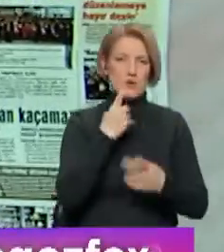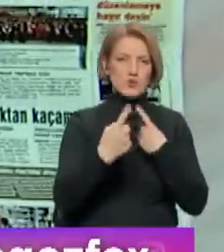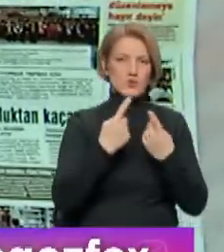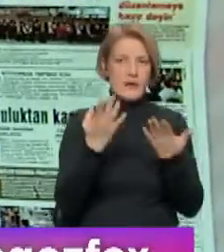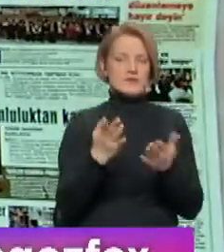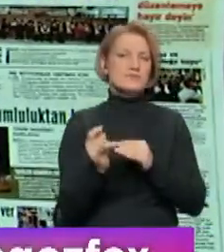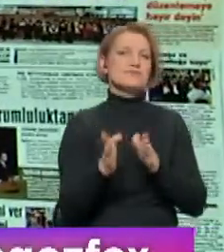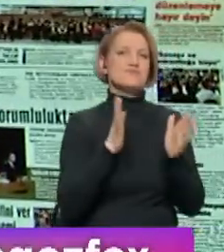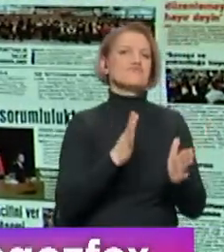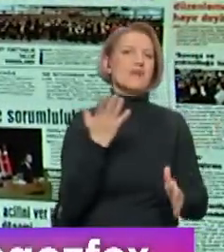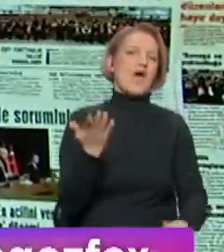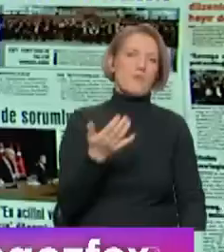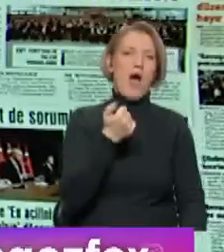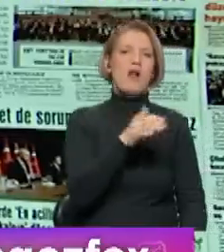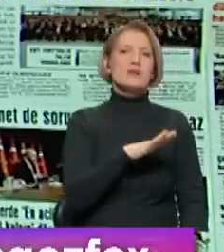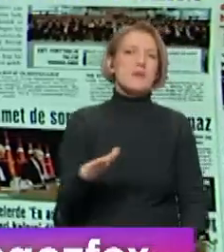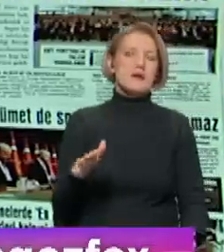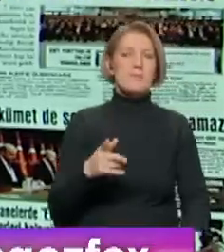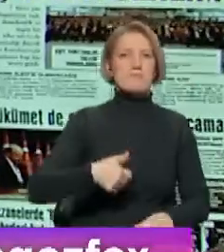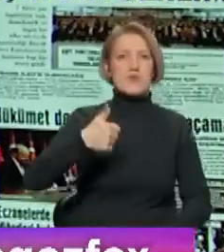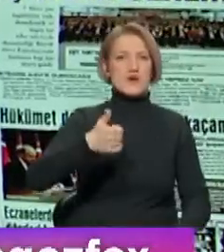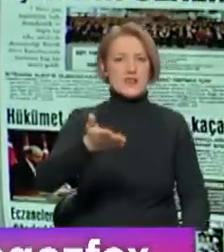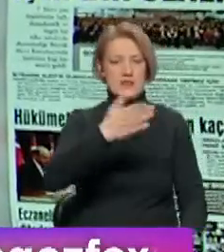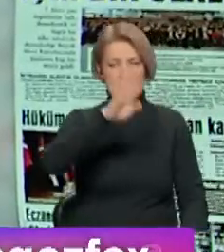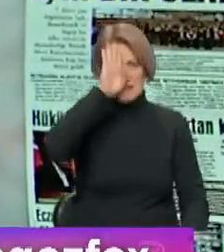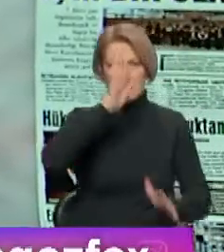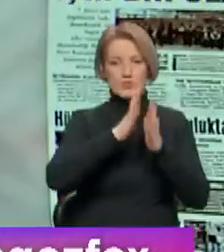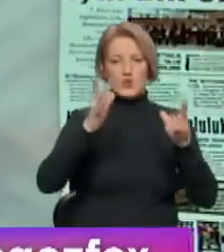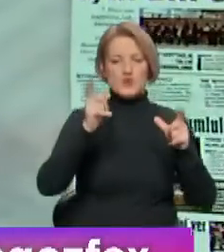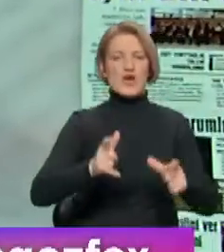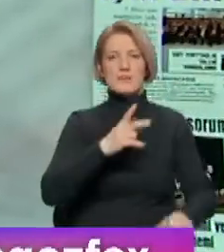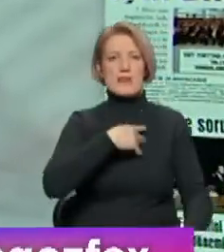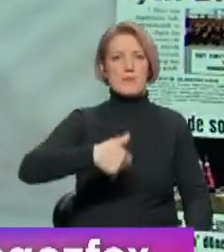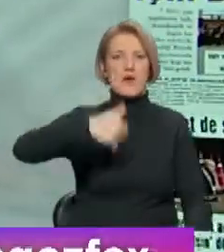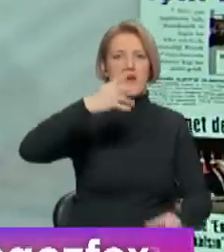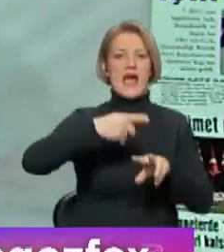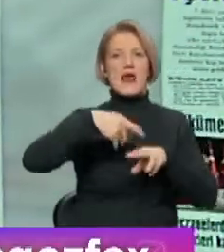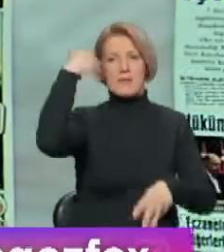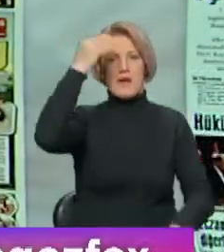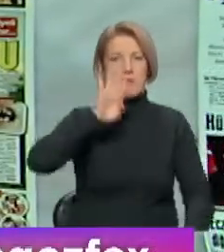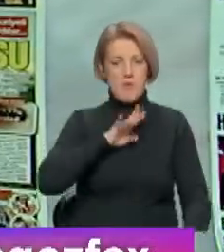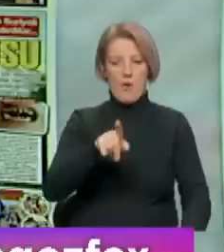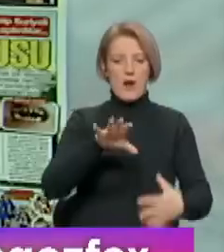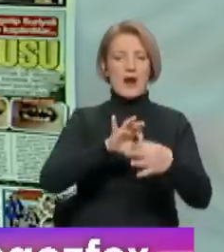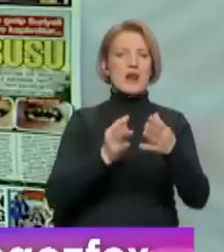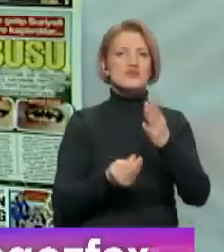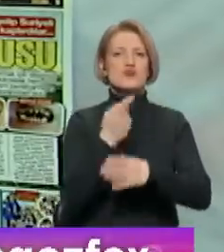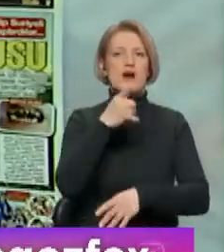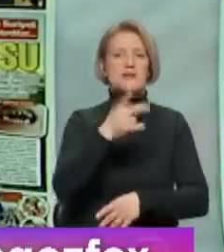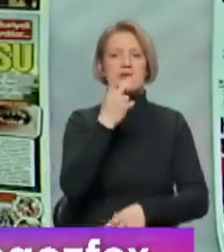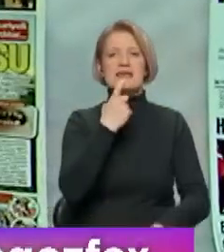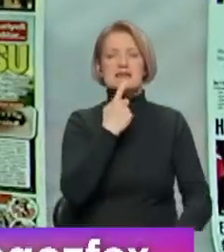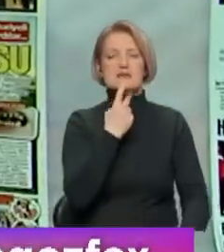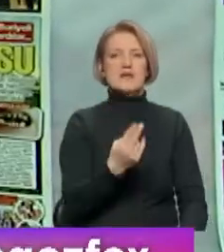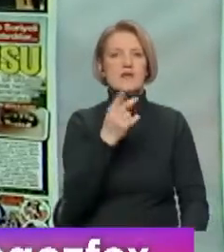Bir de acaba altılı masa liderleri İstanbul Büyükşehir Belediye başkanı Ekrem İmamoğlu onunla ilgili çıkan 2